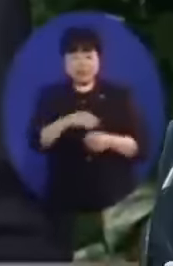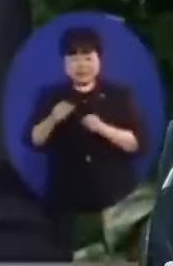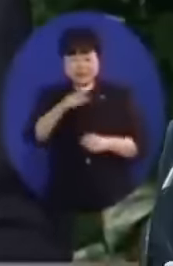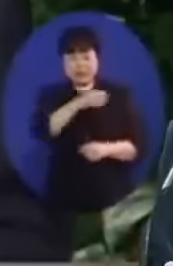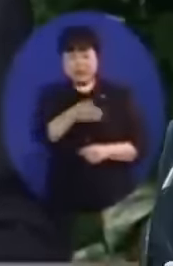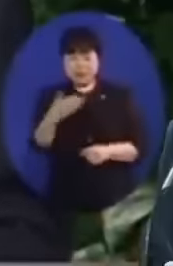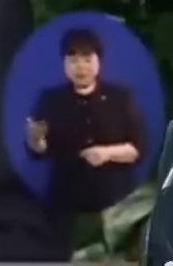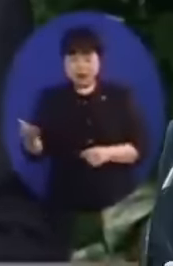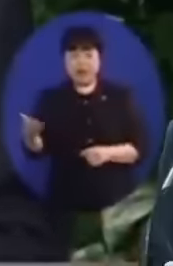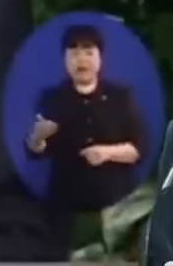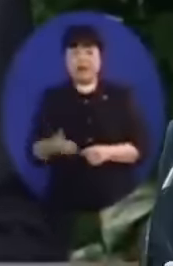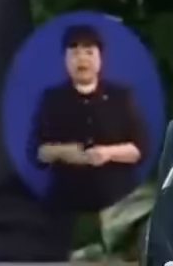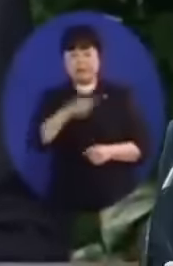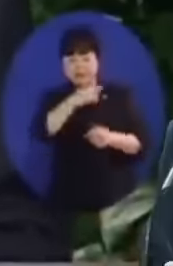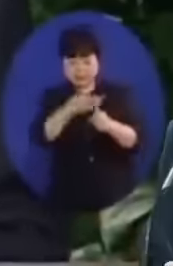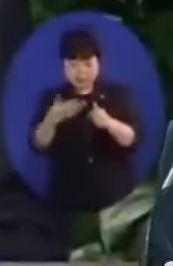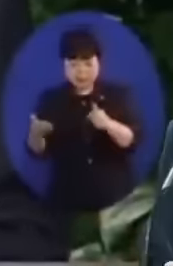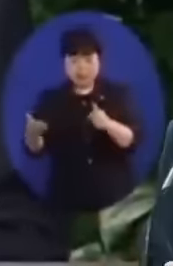피 흘려